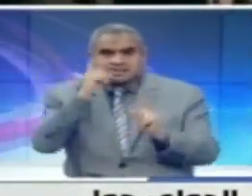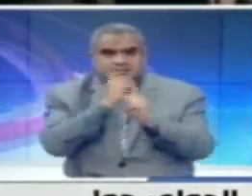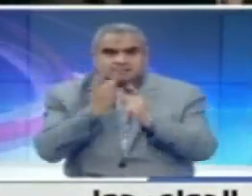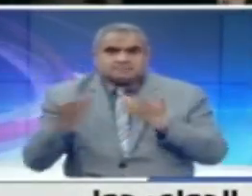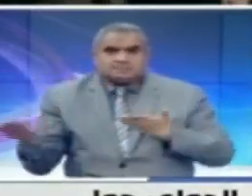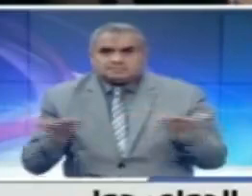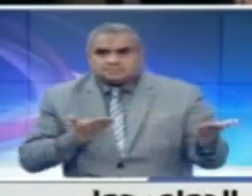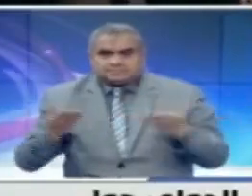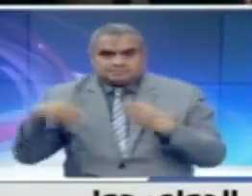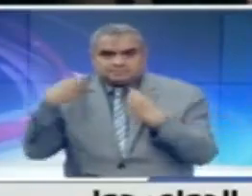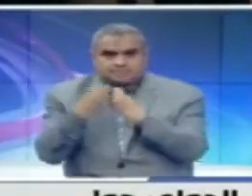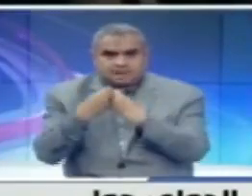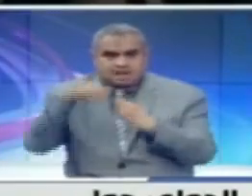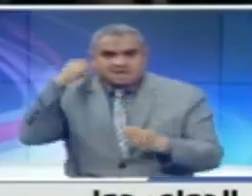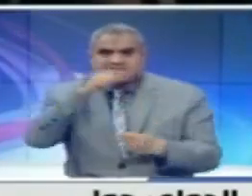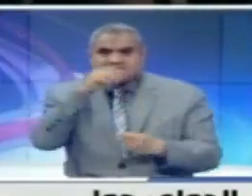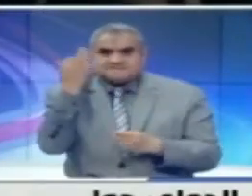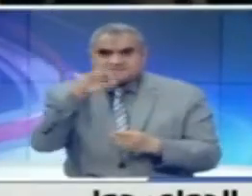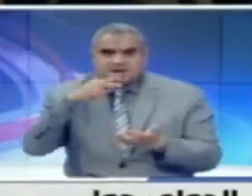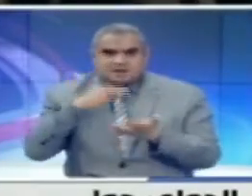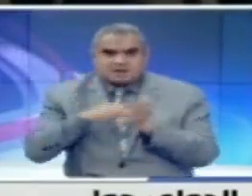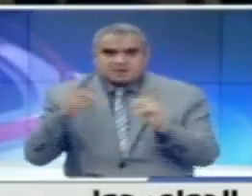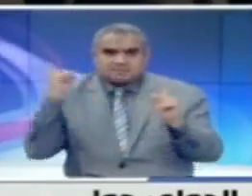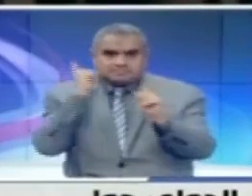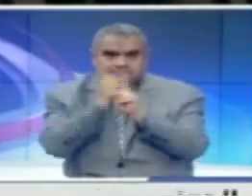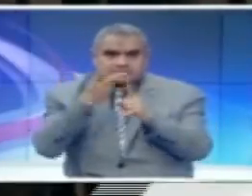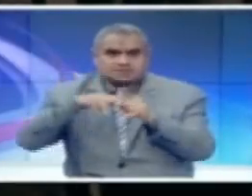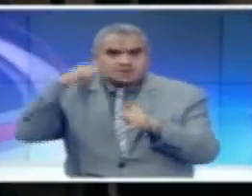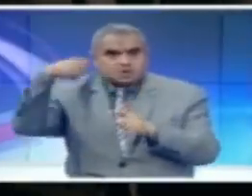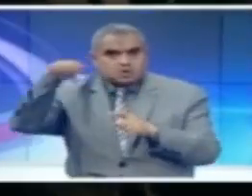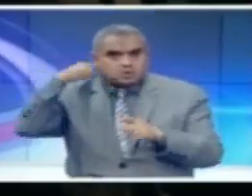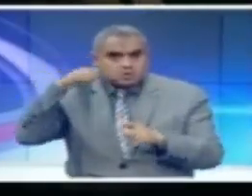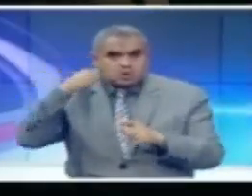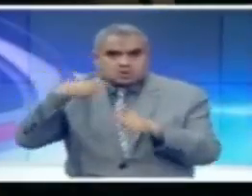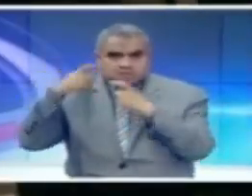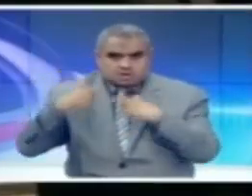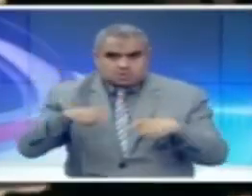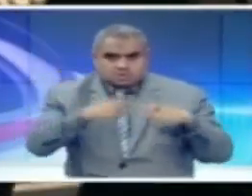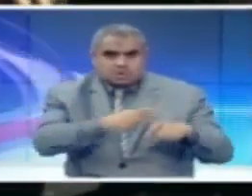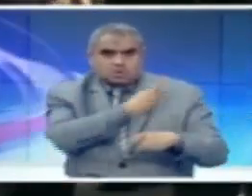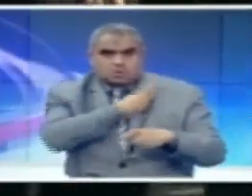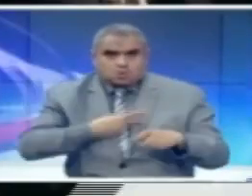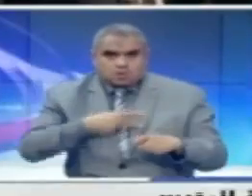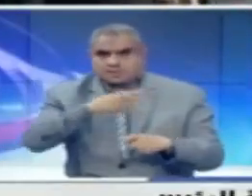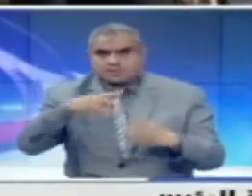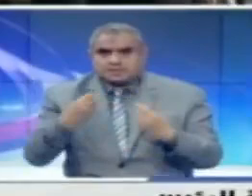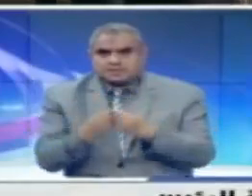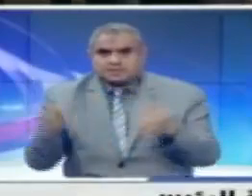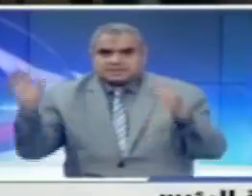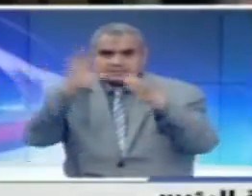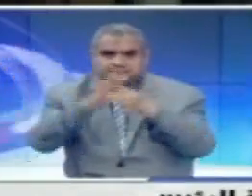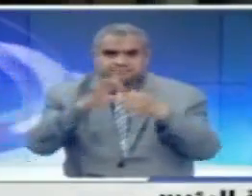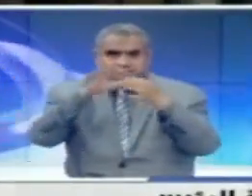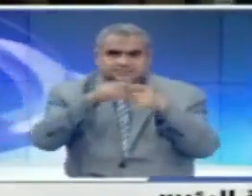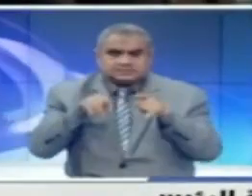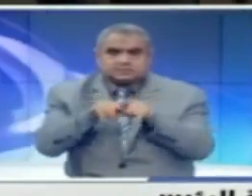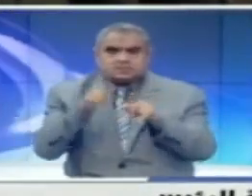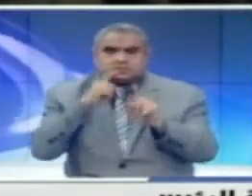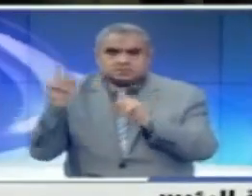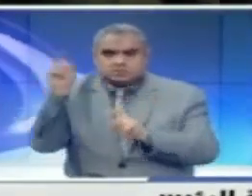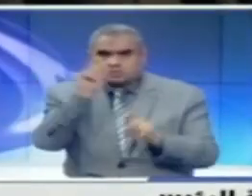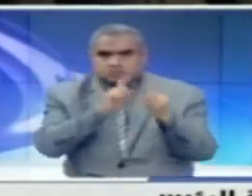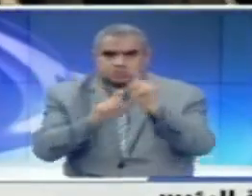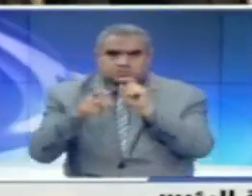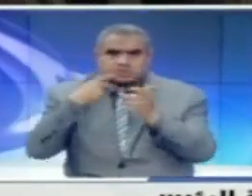قمة مع نظيره الفرنسي، ويجتمع أيضا بعدد من رؤساء الدول والحكومات لبحث تعزيز التعاون